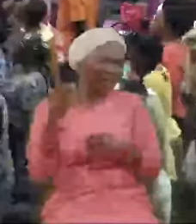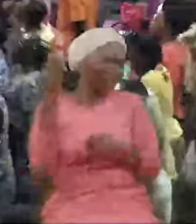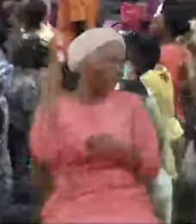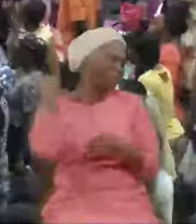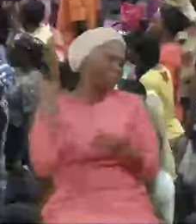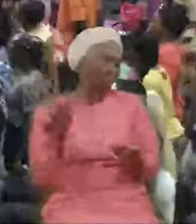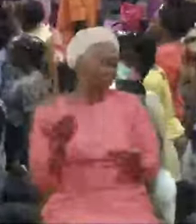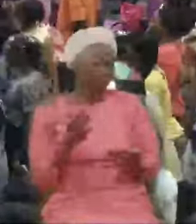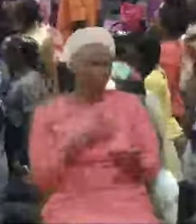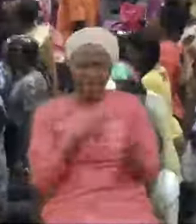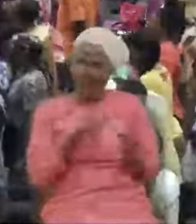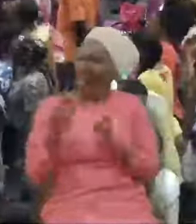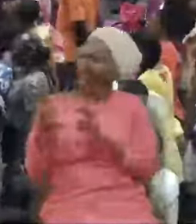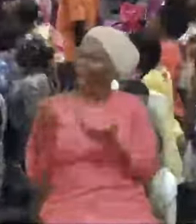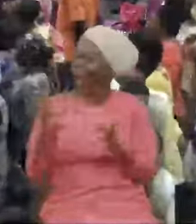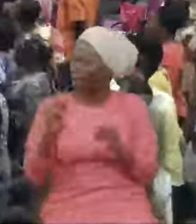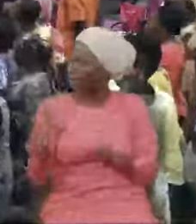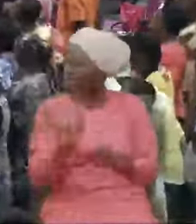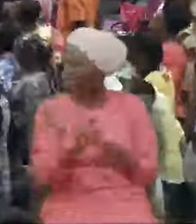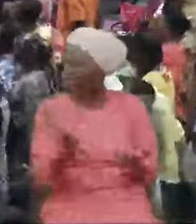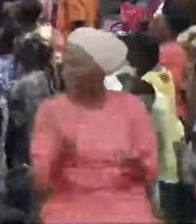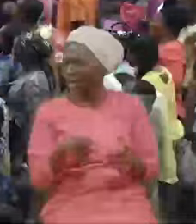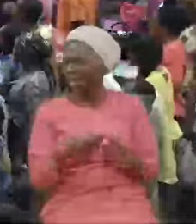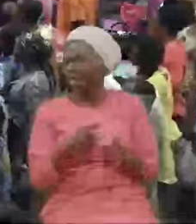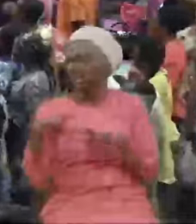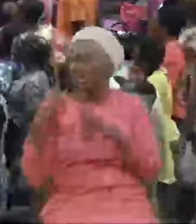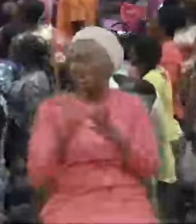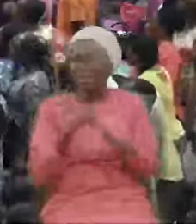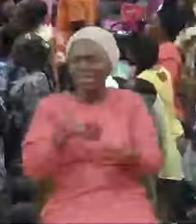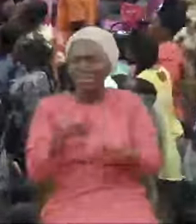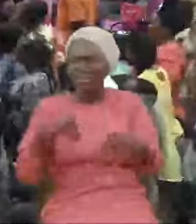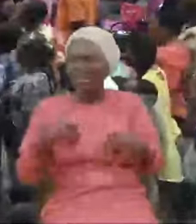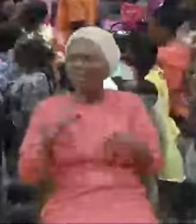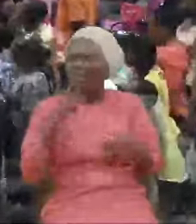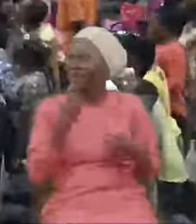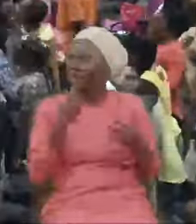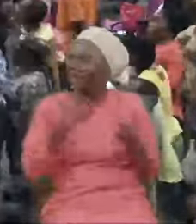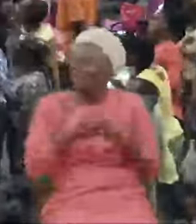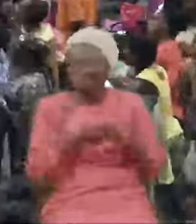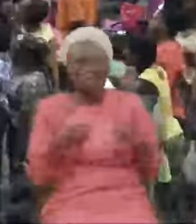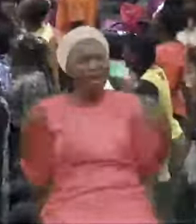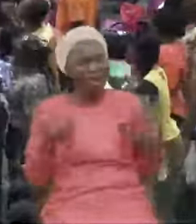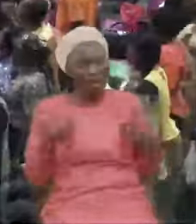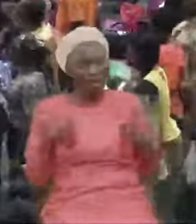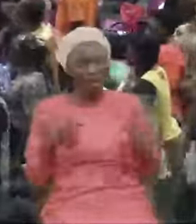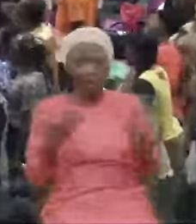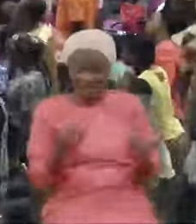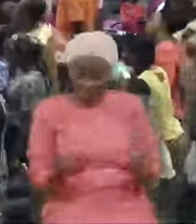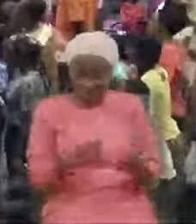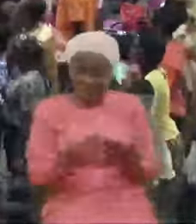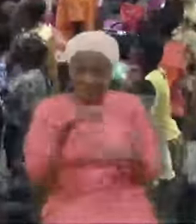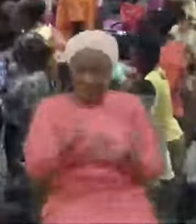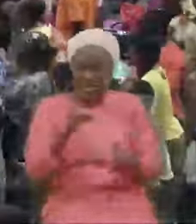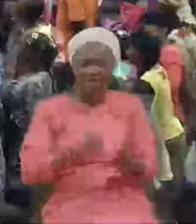vu personne depuis lors. Vous avez ce grand problème-là. Et la chose-là est